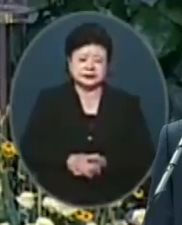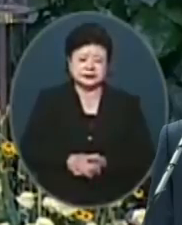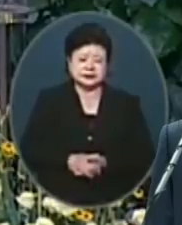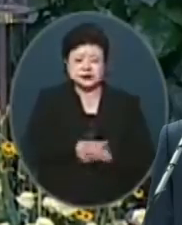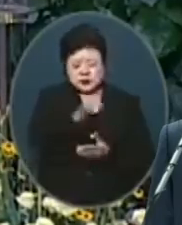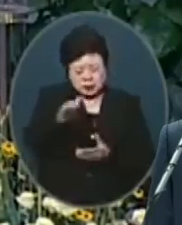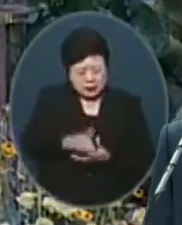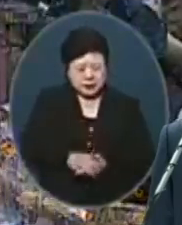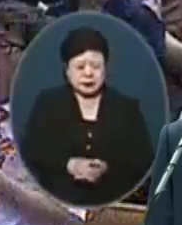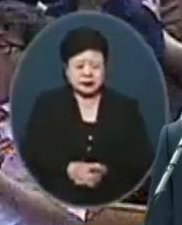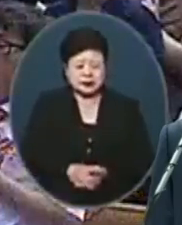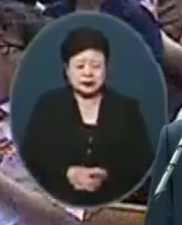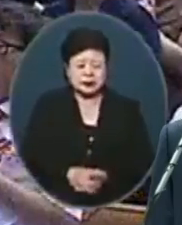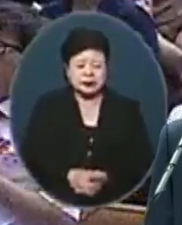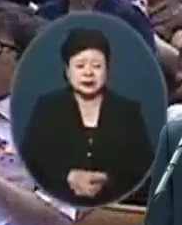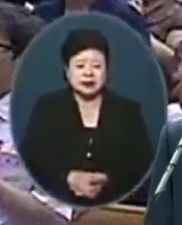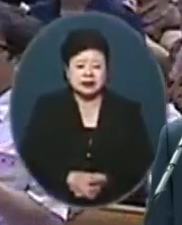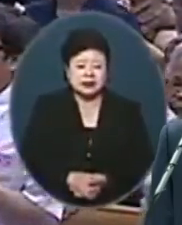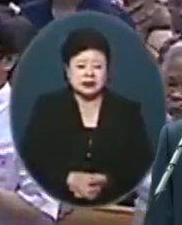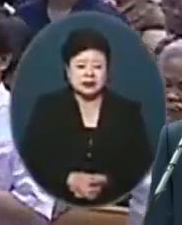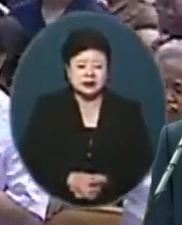우리가